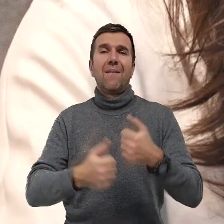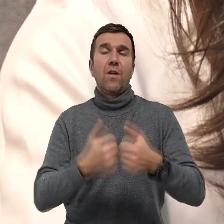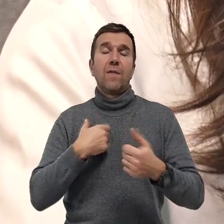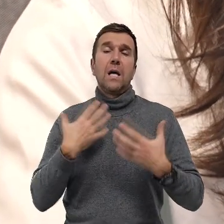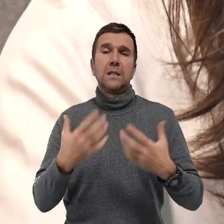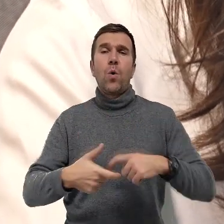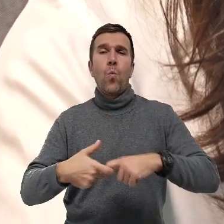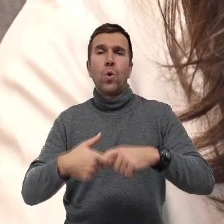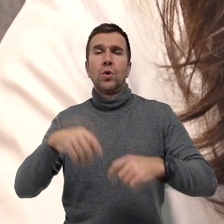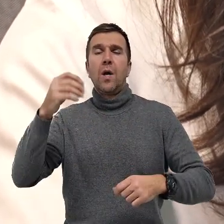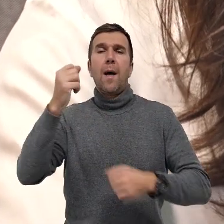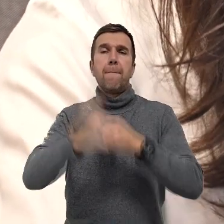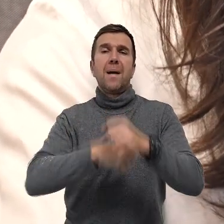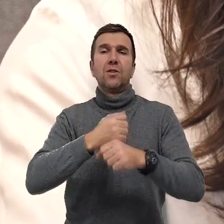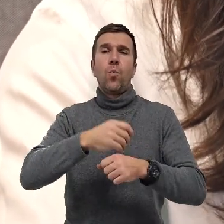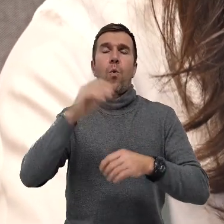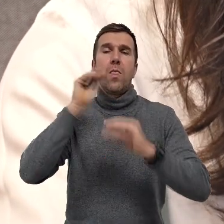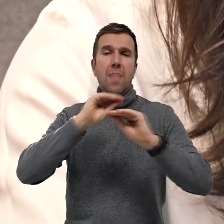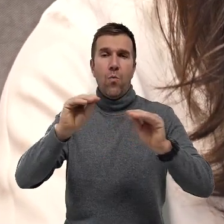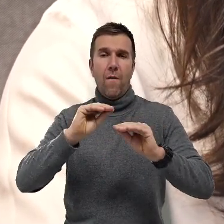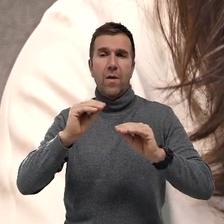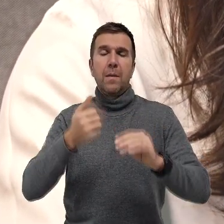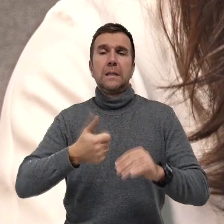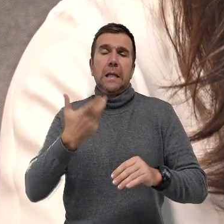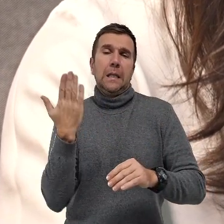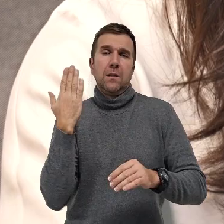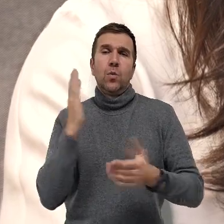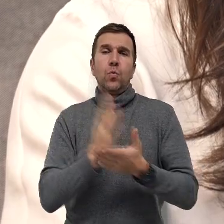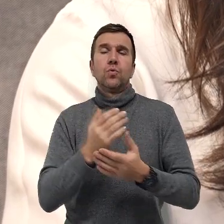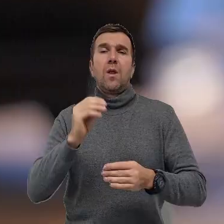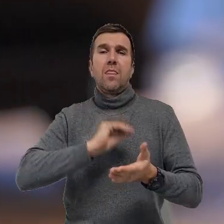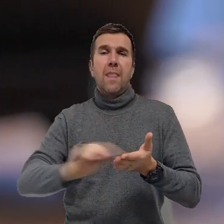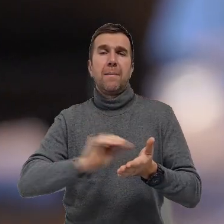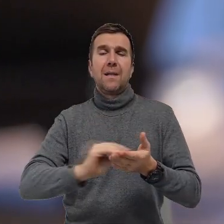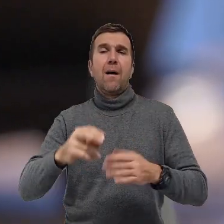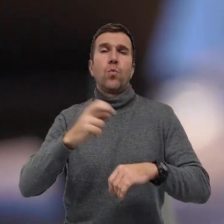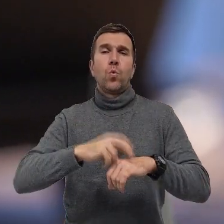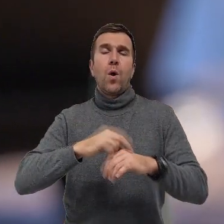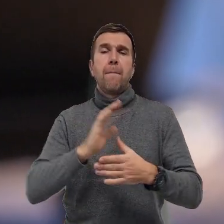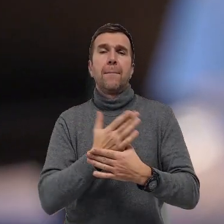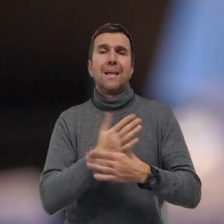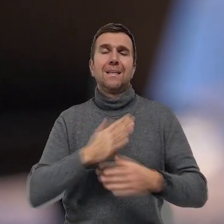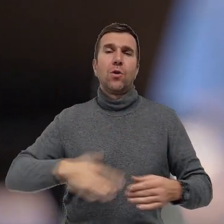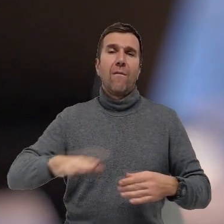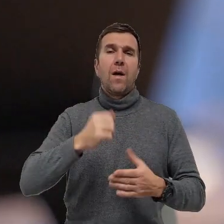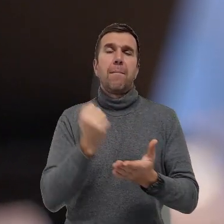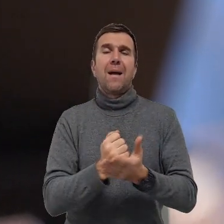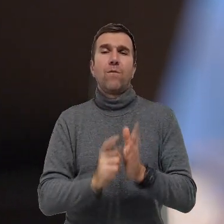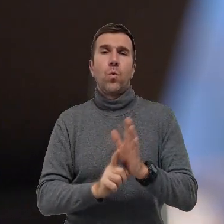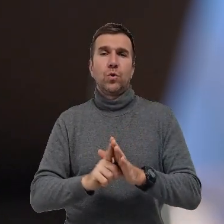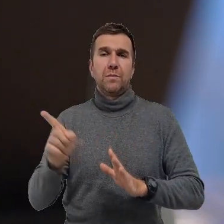się łączyć z pracą naukową. Kilka lat temu napisałam doktorat z zakresu międzynarodowego prawa